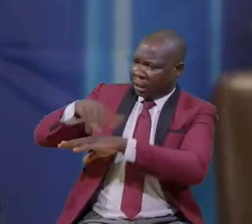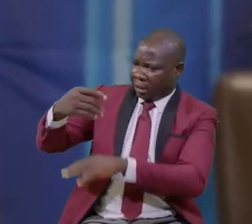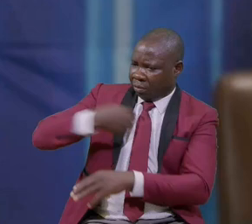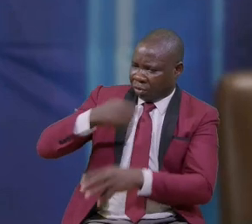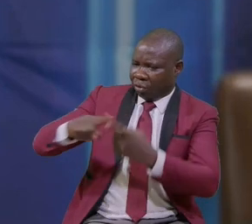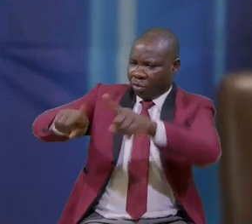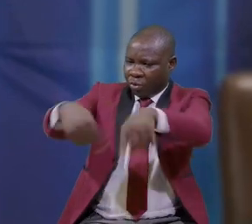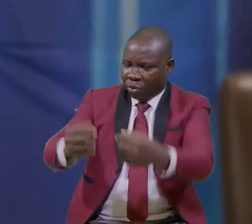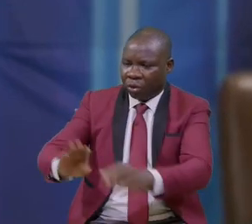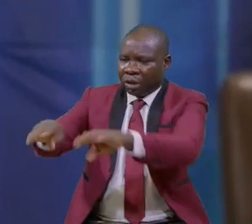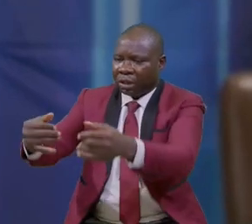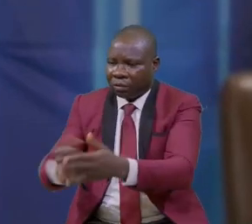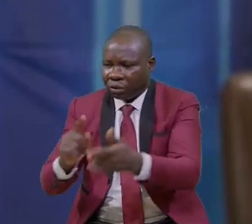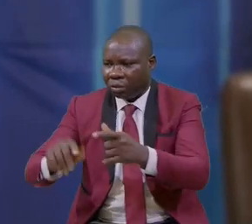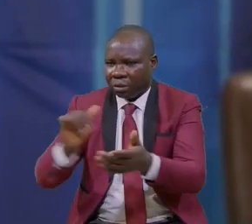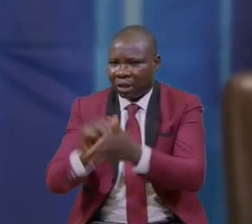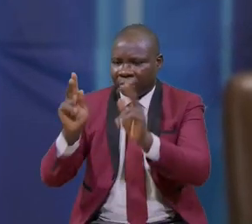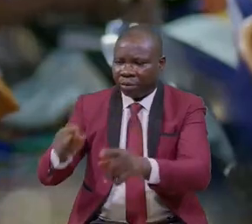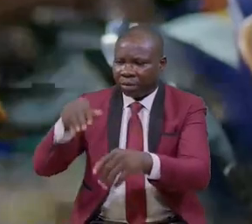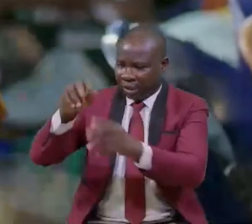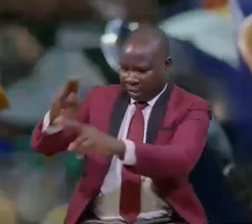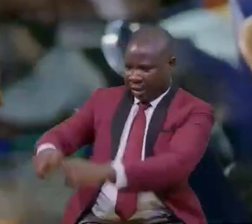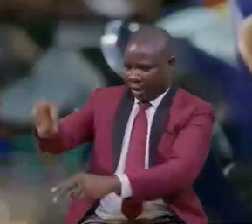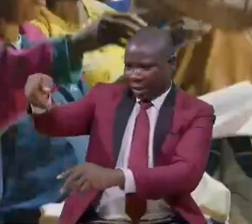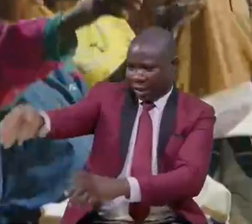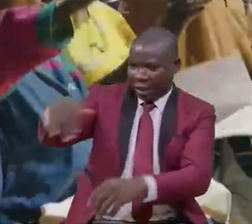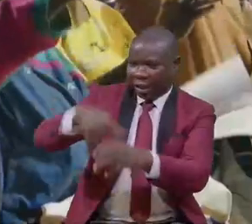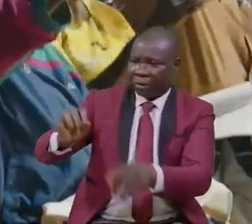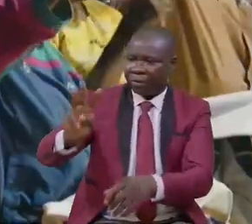là-bas, à Wori, dans l'état de Delta.